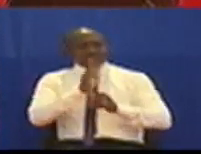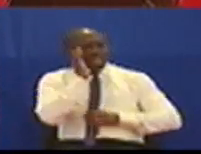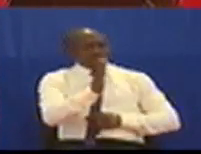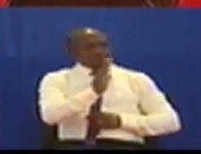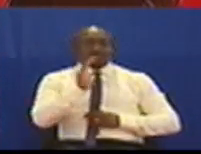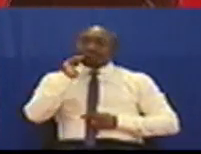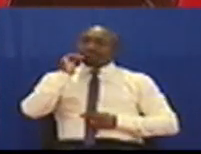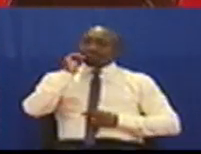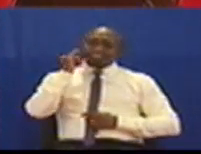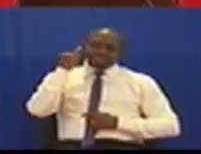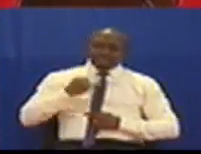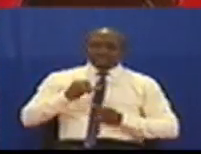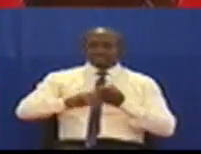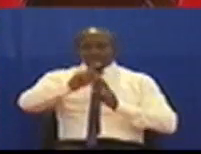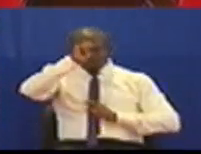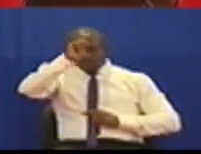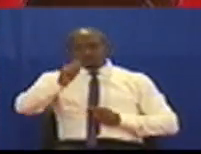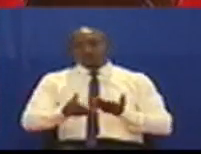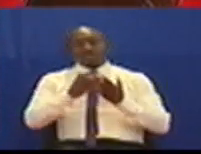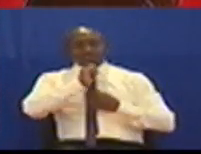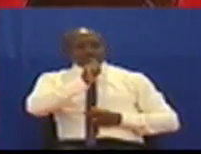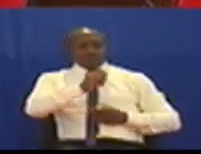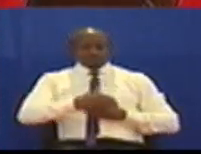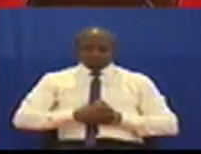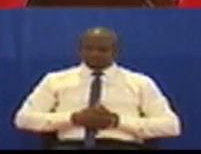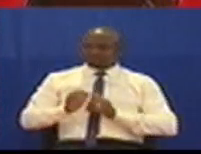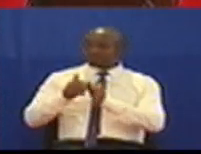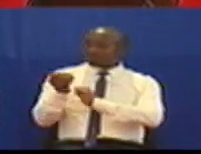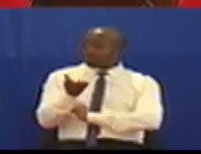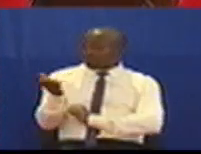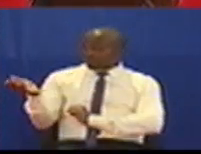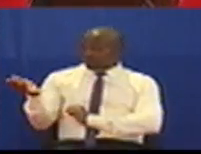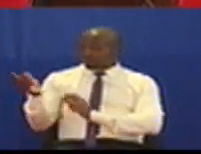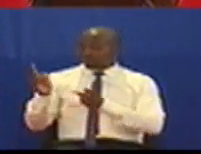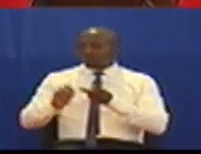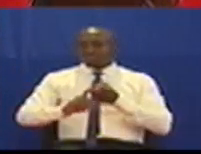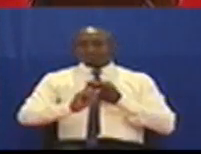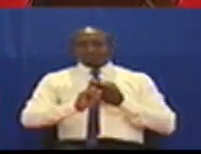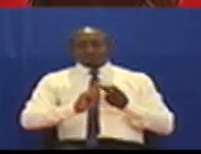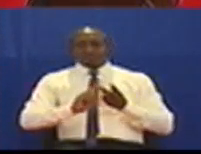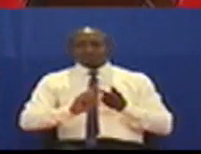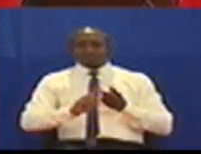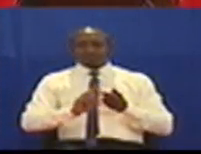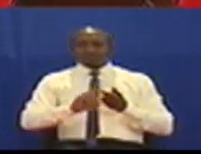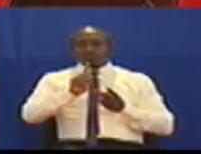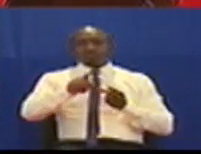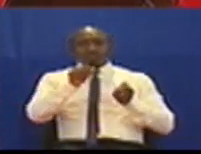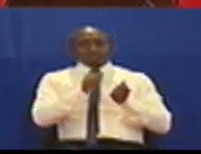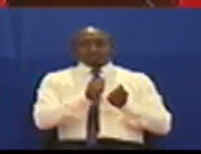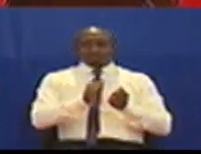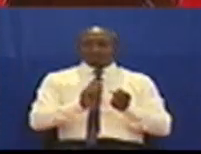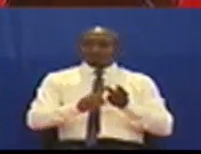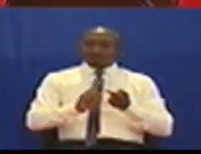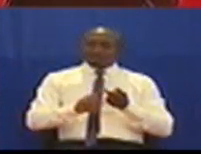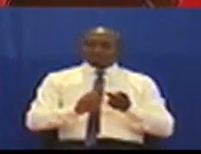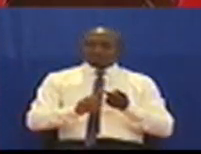serious mheshimiwa naibu speaker. Jambo lingine mheshimiwa naibu speaker, kuna swala hili za hospitali